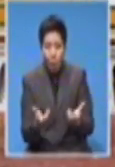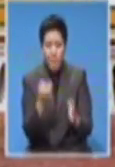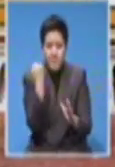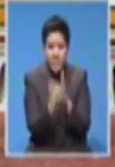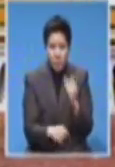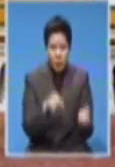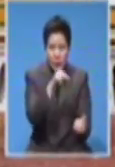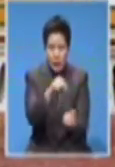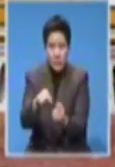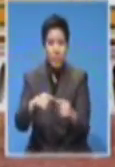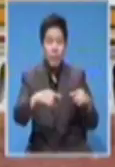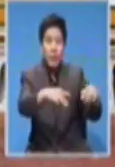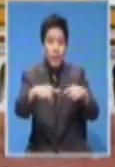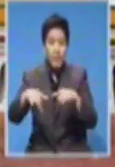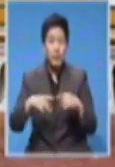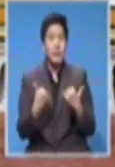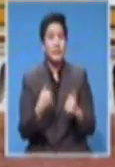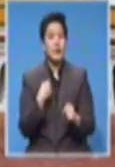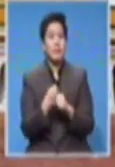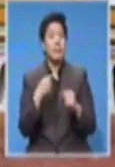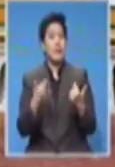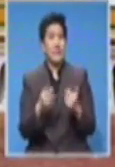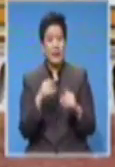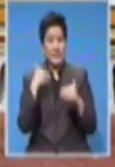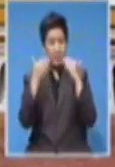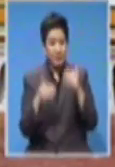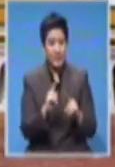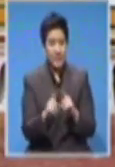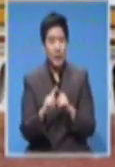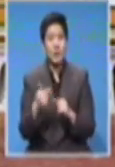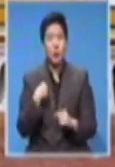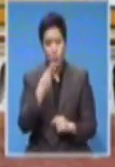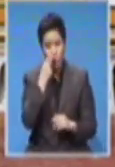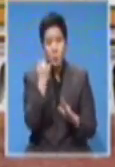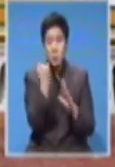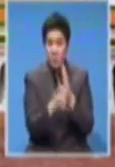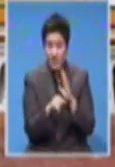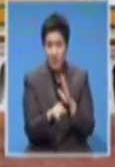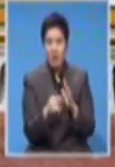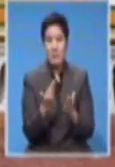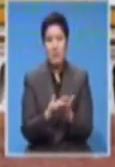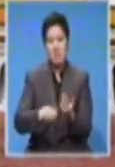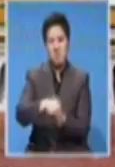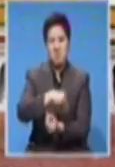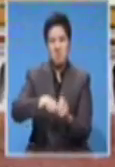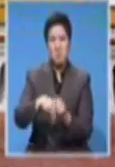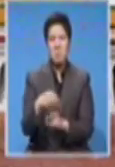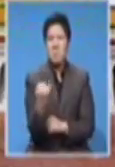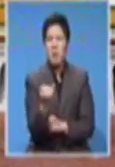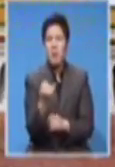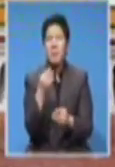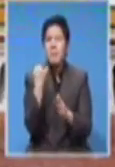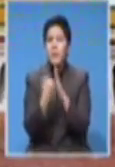ที่นะหรือการกิจการใดๆที่มันผิดกฎหมายทั้งสิ้นที่ผ่านมาเหล่านี้มันทำให้เกิดเงินจำนวนมากใน